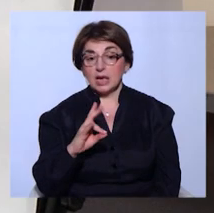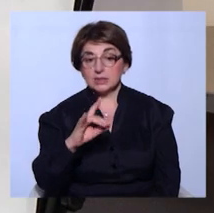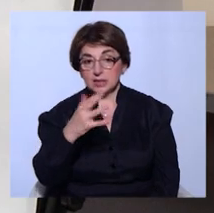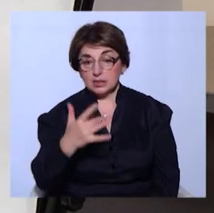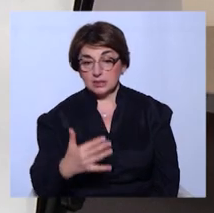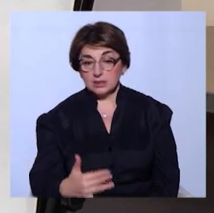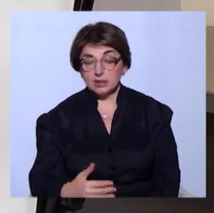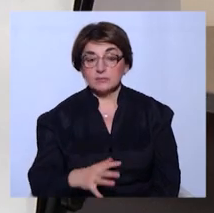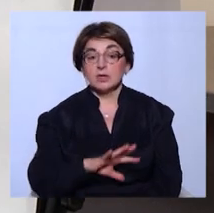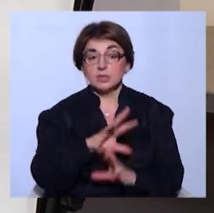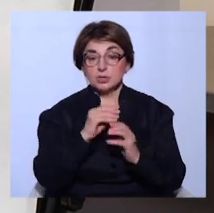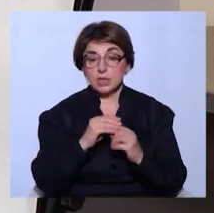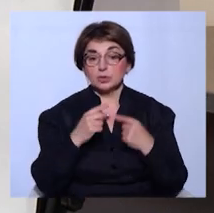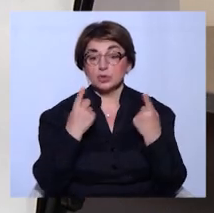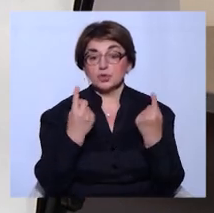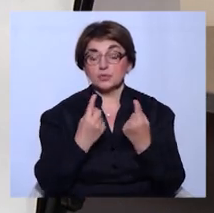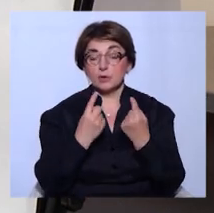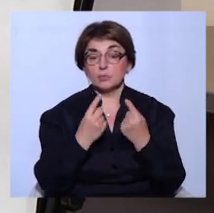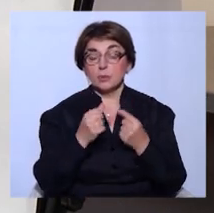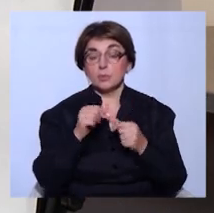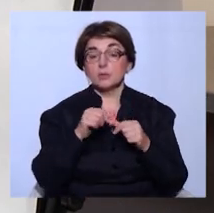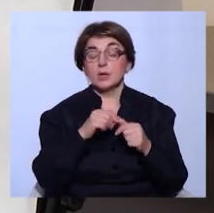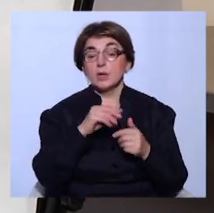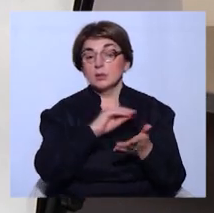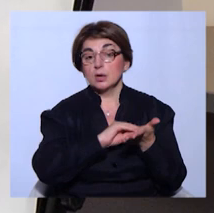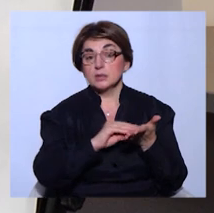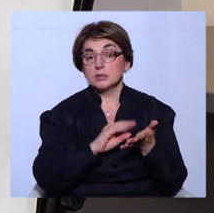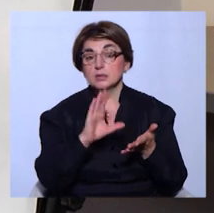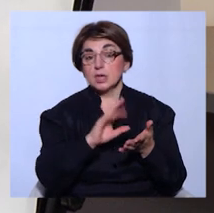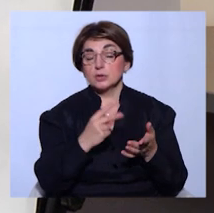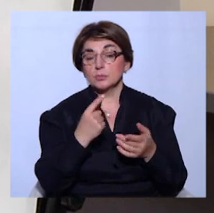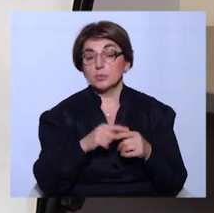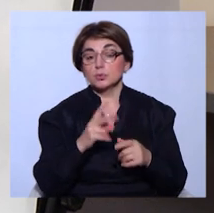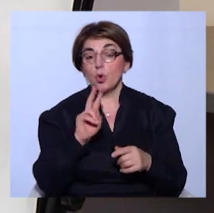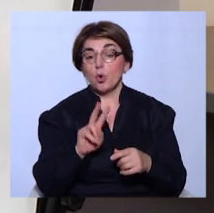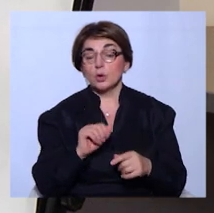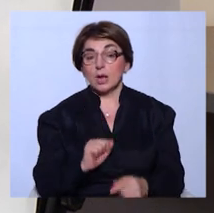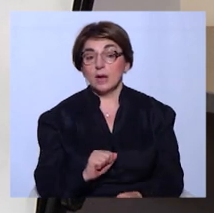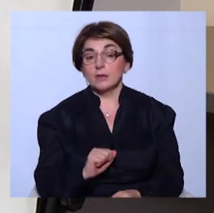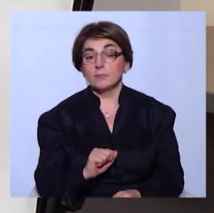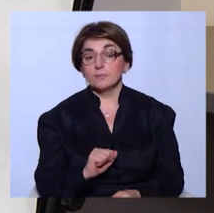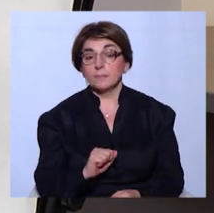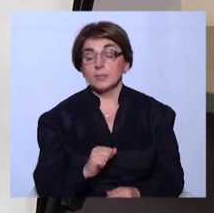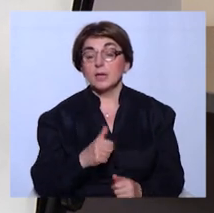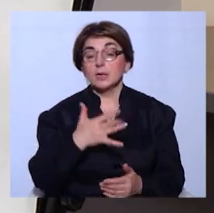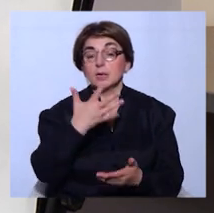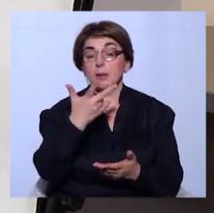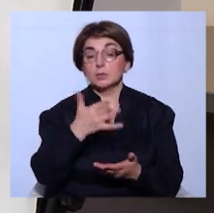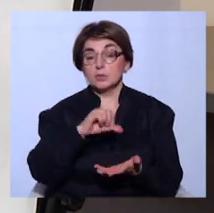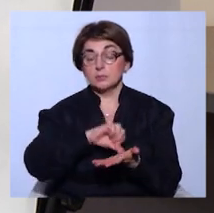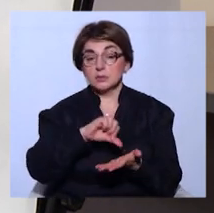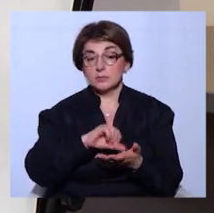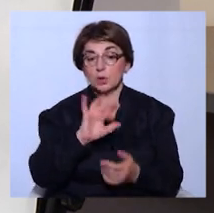რომ CnH2n+2 და მეორე წევრი, რამდენიმე წევრი დაგიწერეთ, ხუთი წევრი ამ